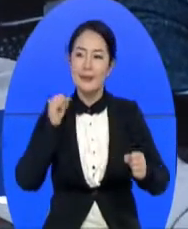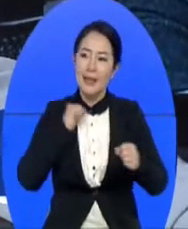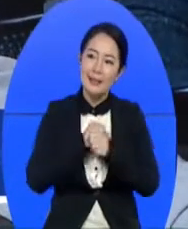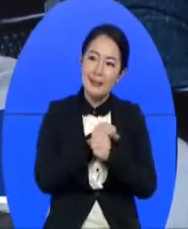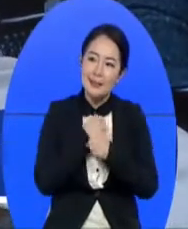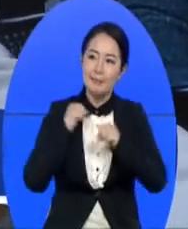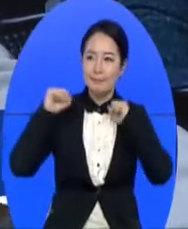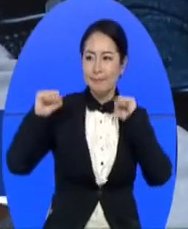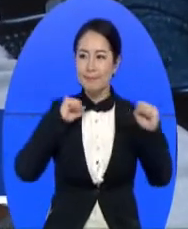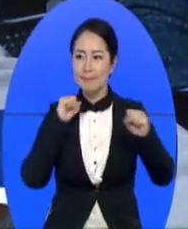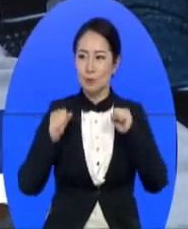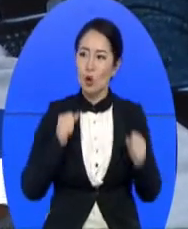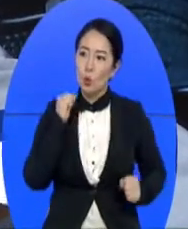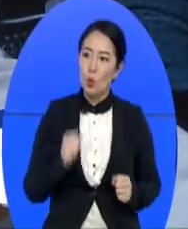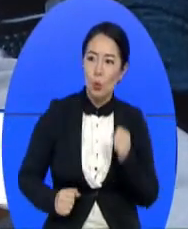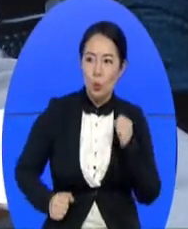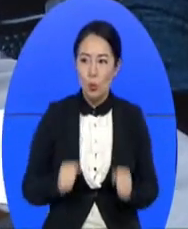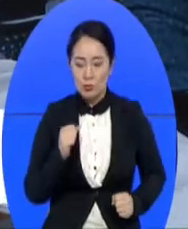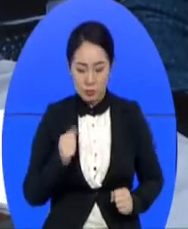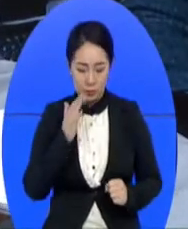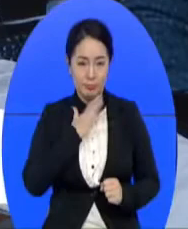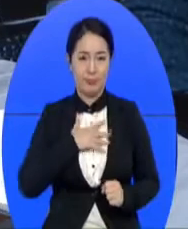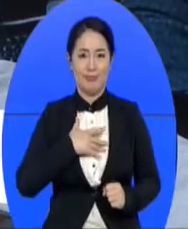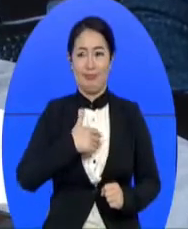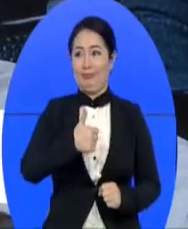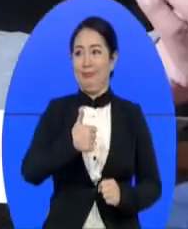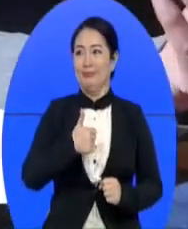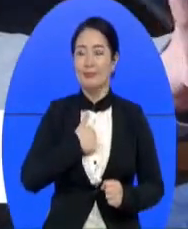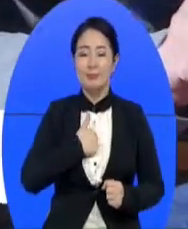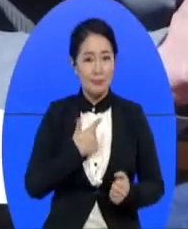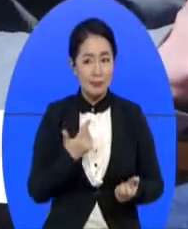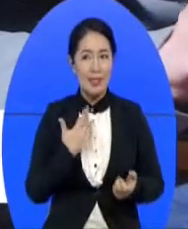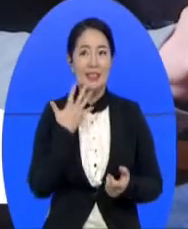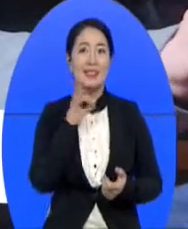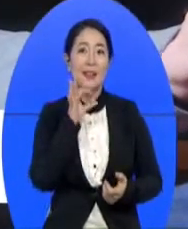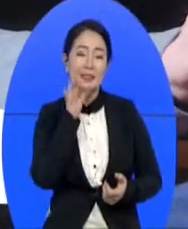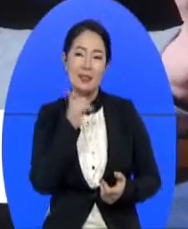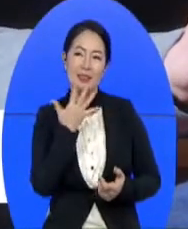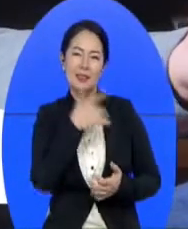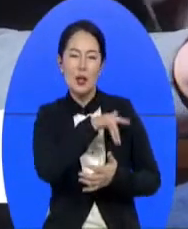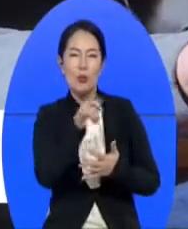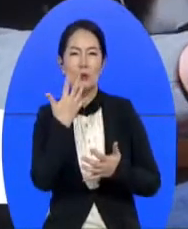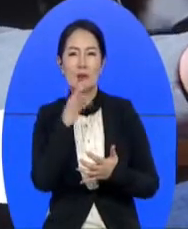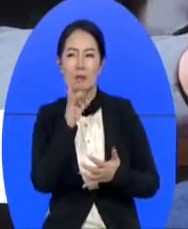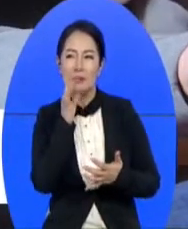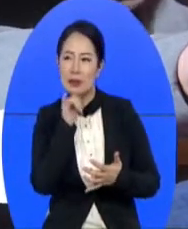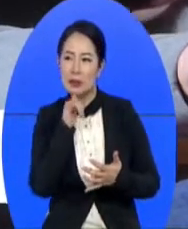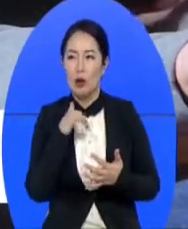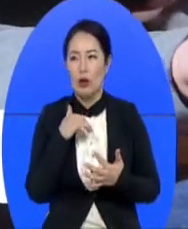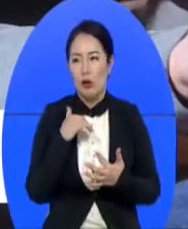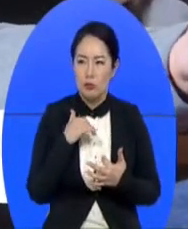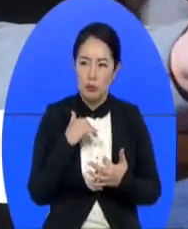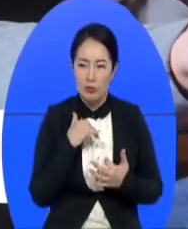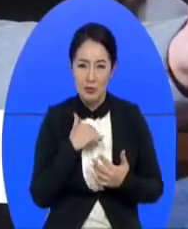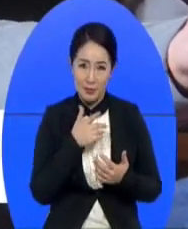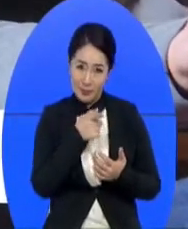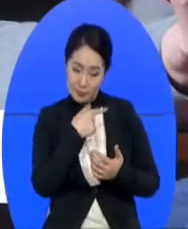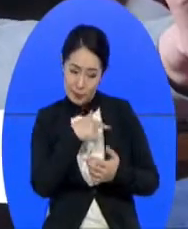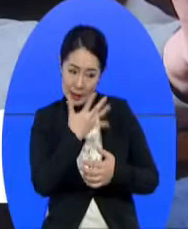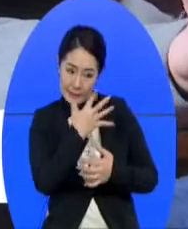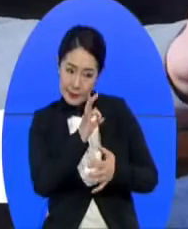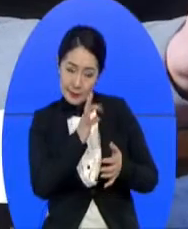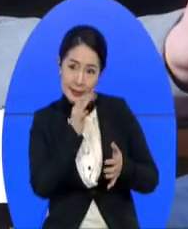уу одоо гүйшгсэн ч гэсэн тэгээл одоо эрүүл болчихдг тиймэрхүү байдалтай. 50 хүрээл одоо зарим нэг нь жаахан тиймэрхүү болоод байгаа юм. Тэг чин тэндээс